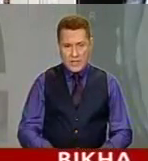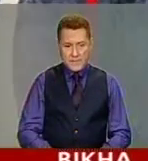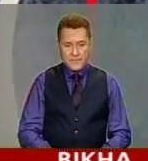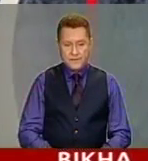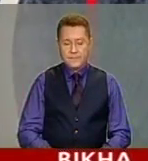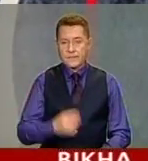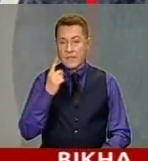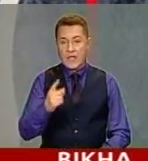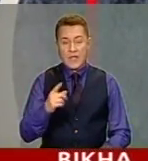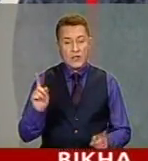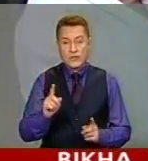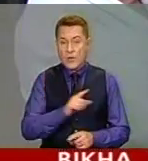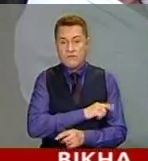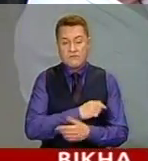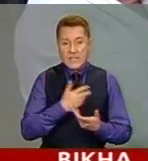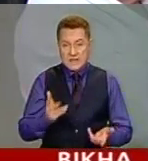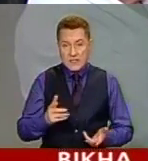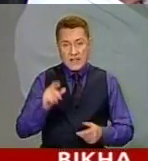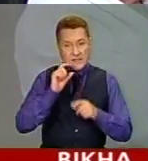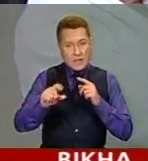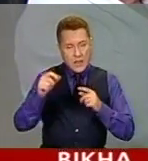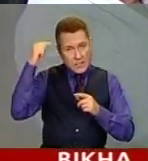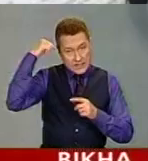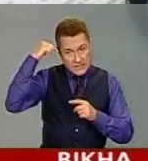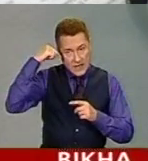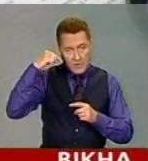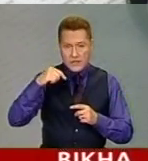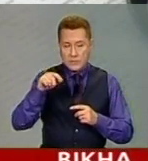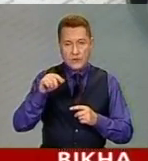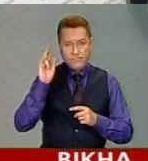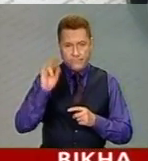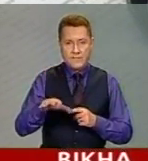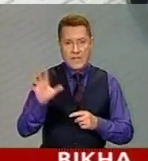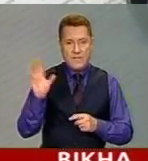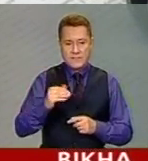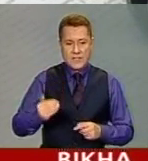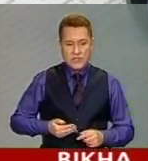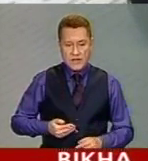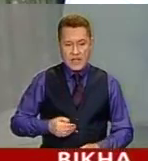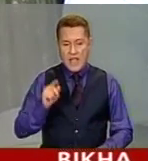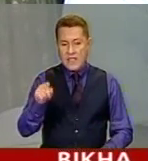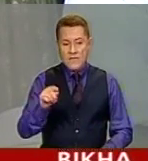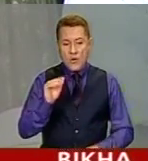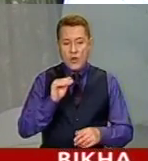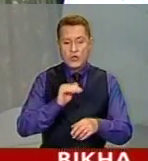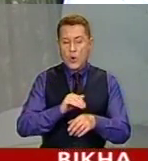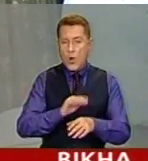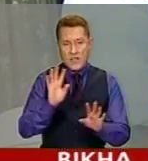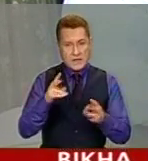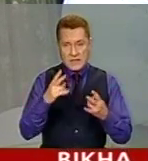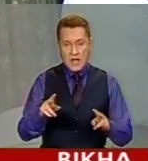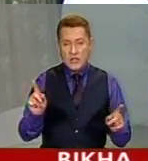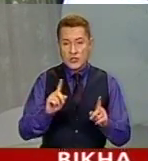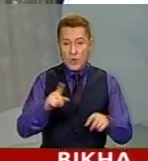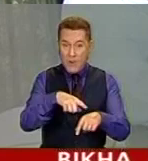чим лікарі безсилі, це скалка, що застрягла в мізку. Вона із ним тепер на все життя. Його зовсім не треба трогати. Для того, щоб